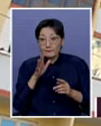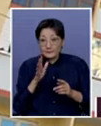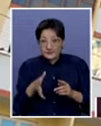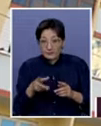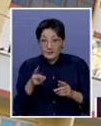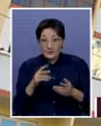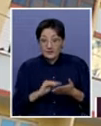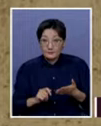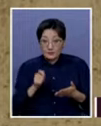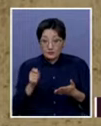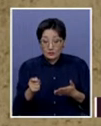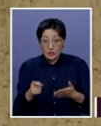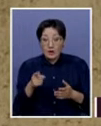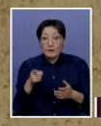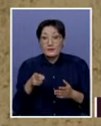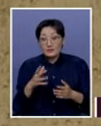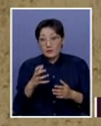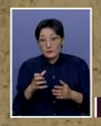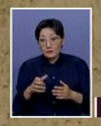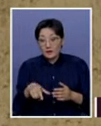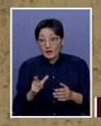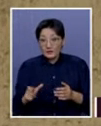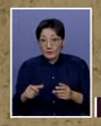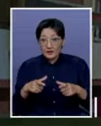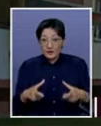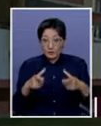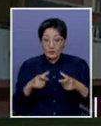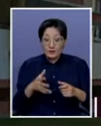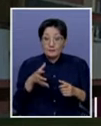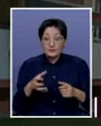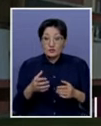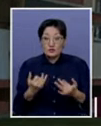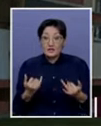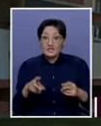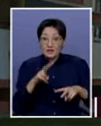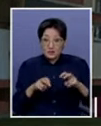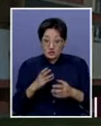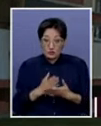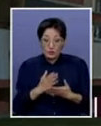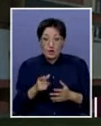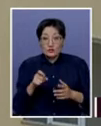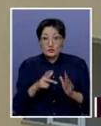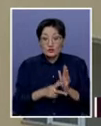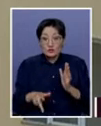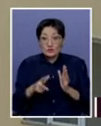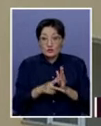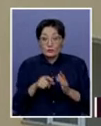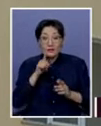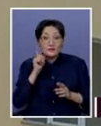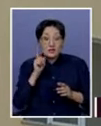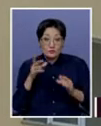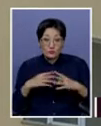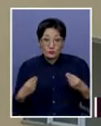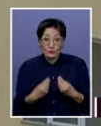келіп түскен. Банкке 1,5 мыңдай адам жолдама алды. 500-і қазір қарастырылып отыр. Биыл 188 жас